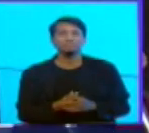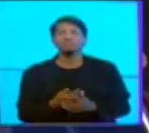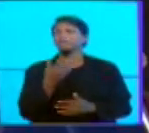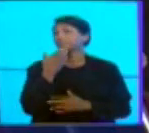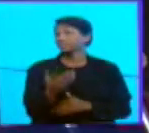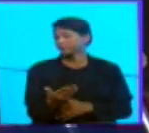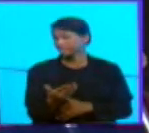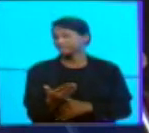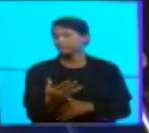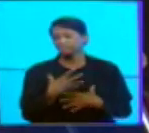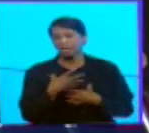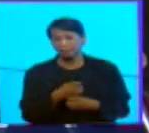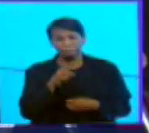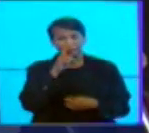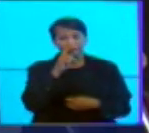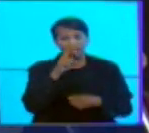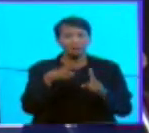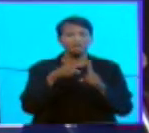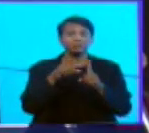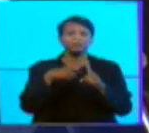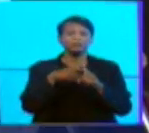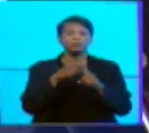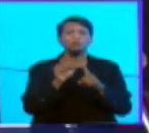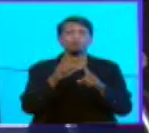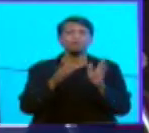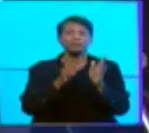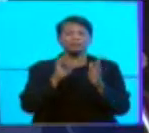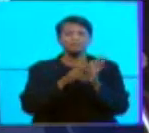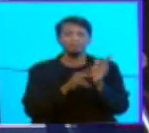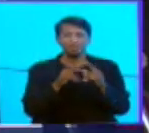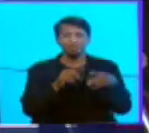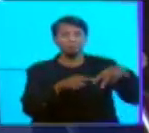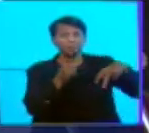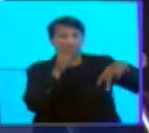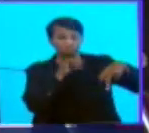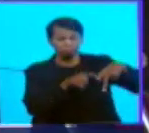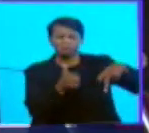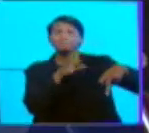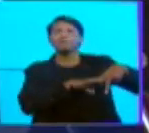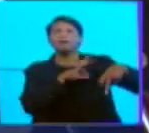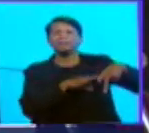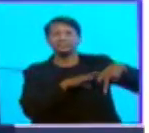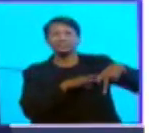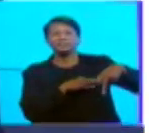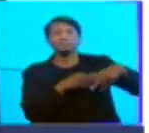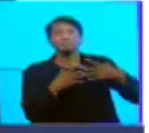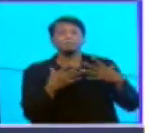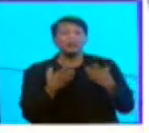saya berharap Bapak Duliman bisa menggunakan kaki palsunya secara baik dan juga pastinya masa depannya akan lebih baik lagi.